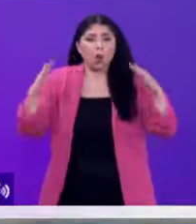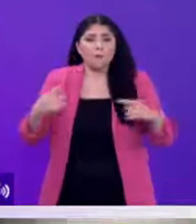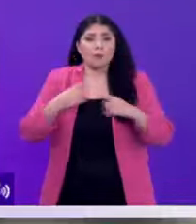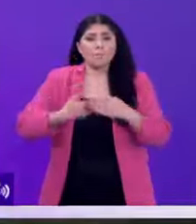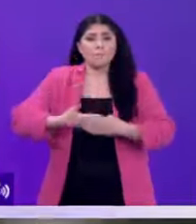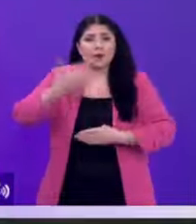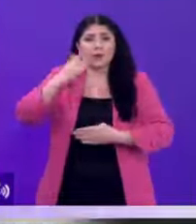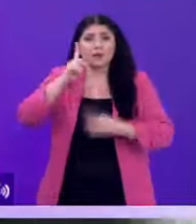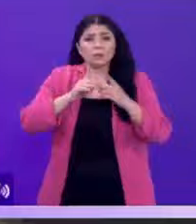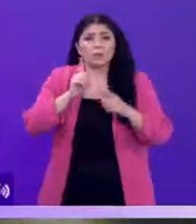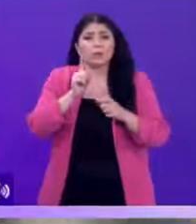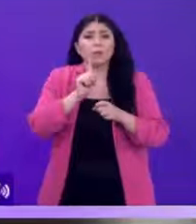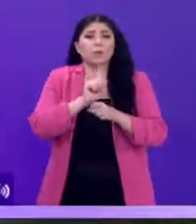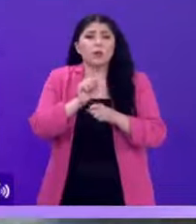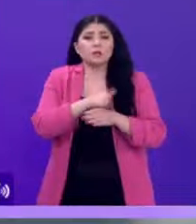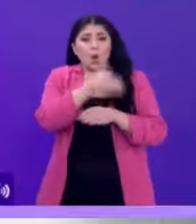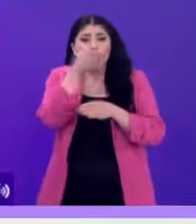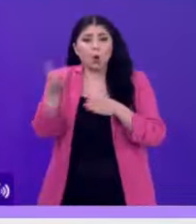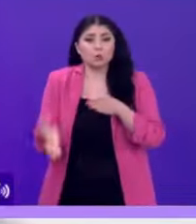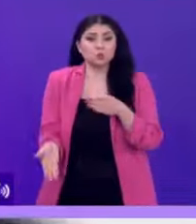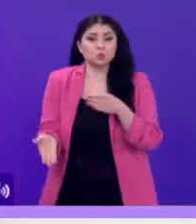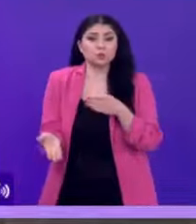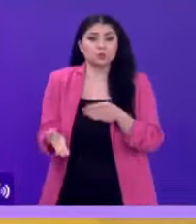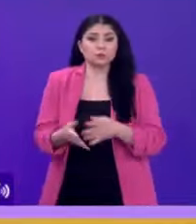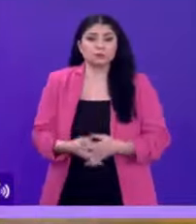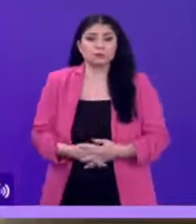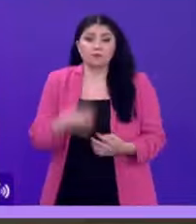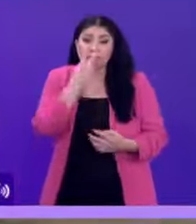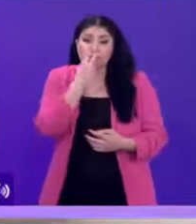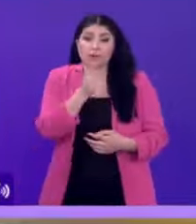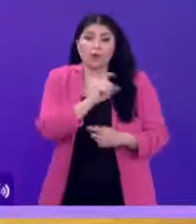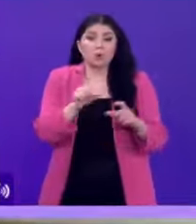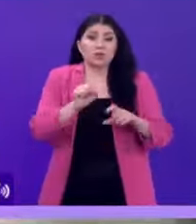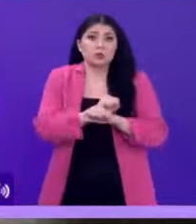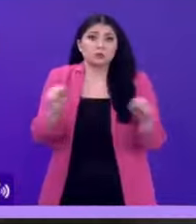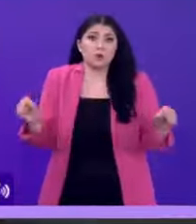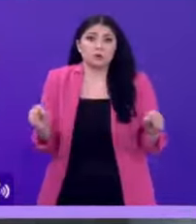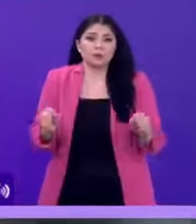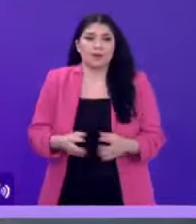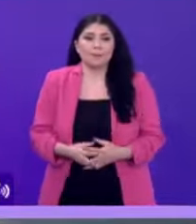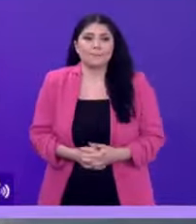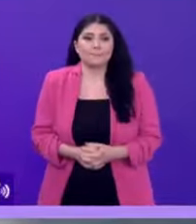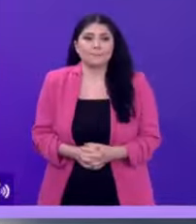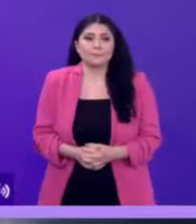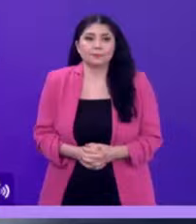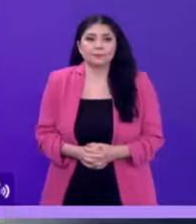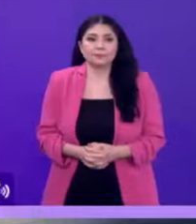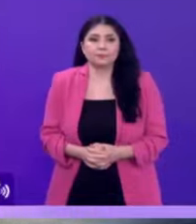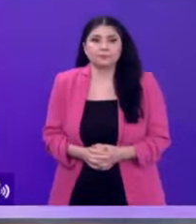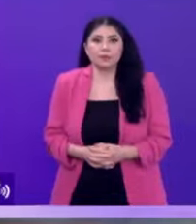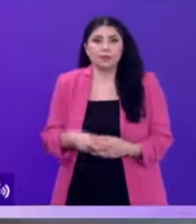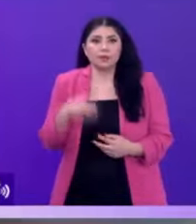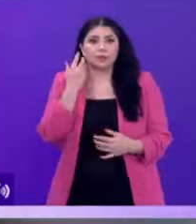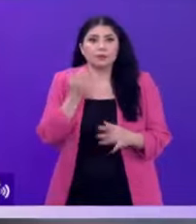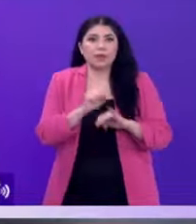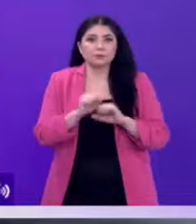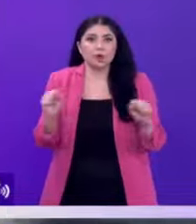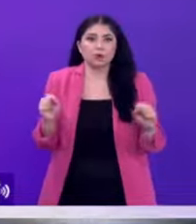vedem de altfel în aceste imagini. Efectul exploziei se vede de altfel în momentul în care a explodat acea centrală.